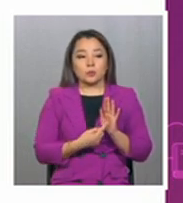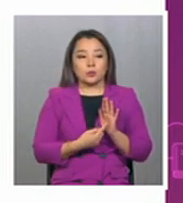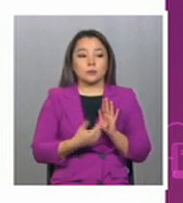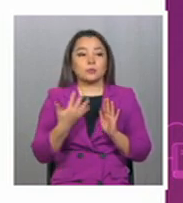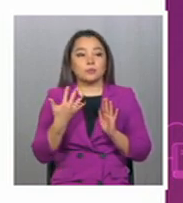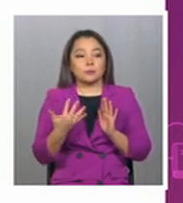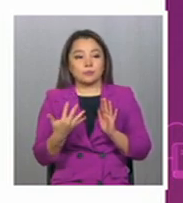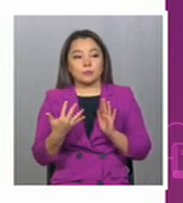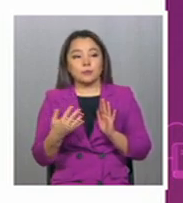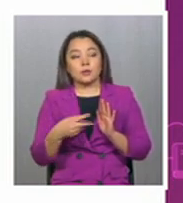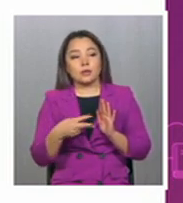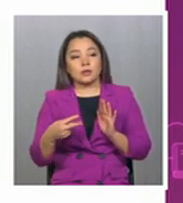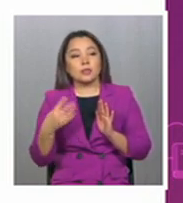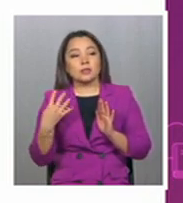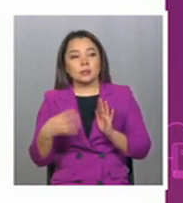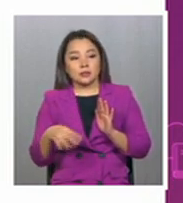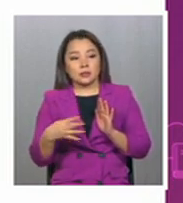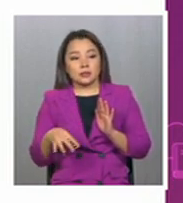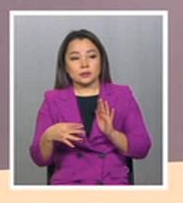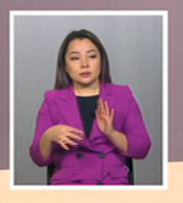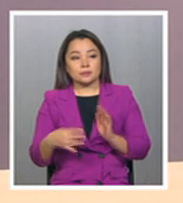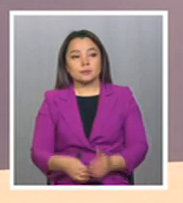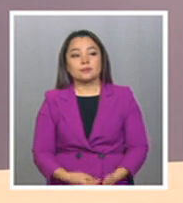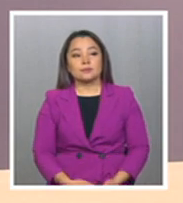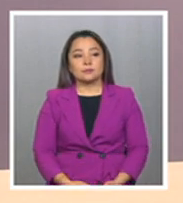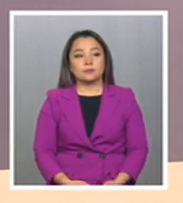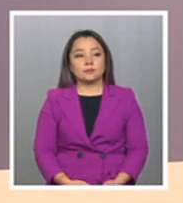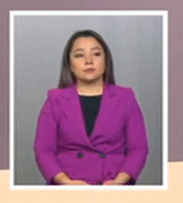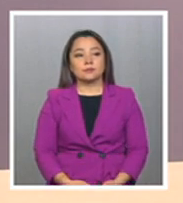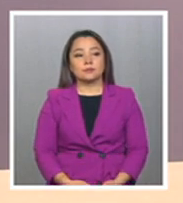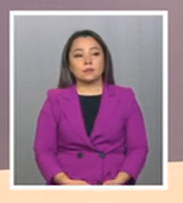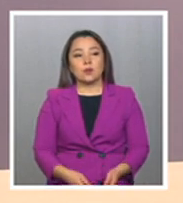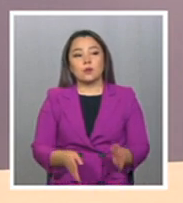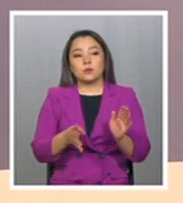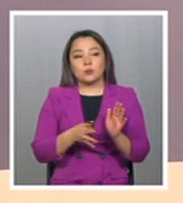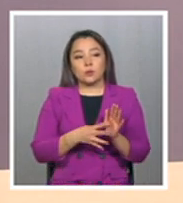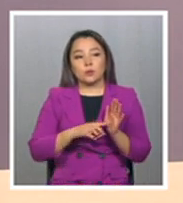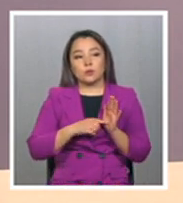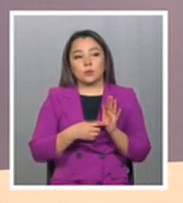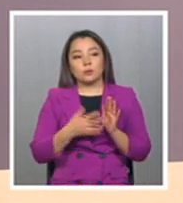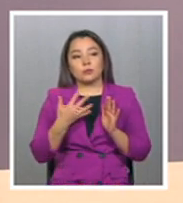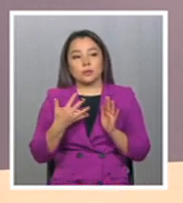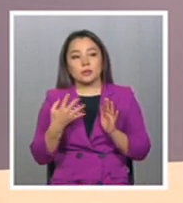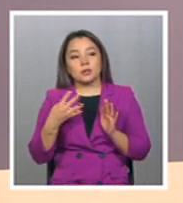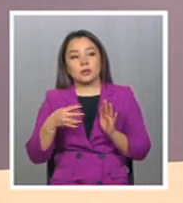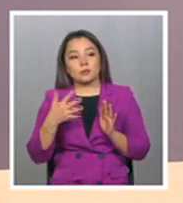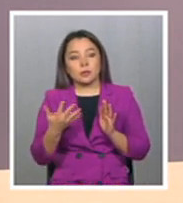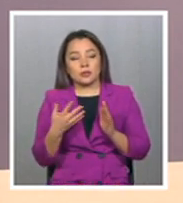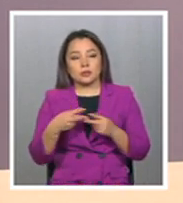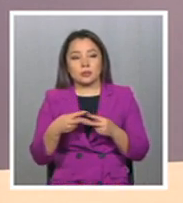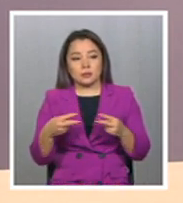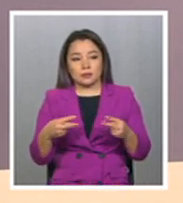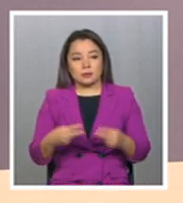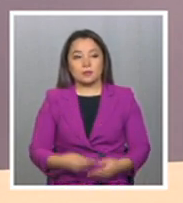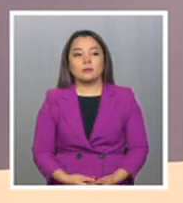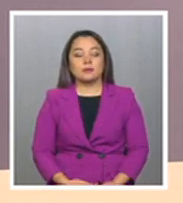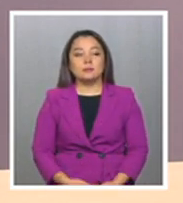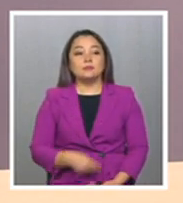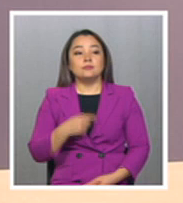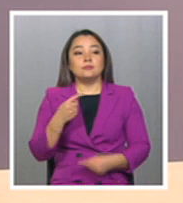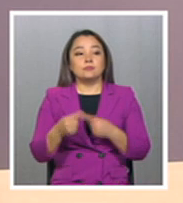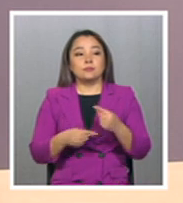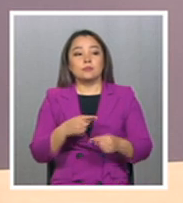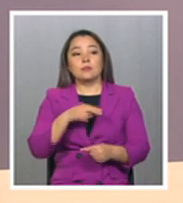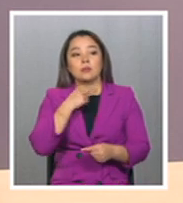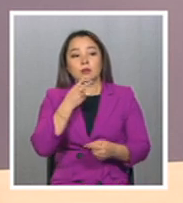5 сандарының көбейтіндісі 40-ға тең. 9 мен 5 сандарының көбейтіндісінің мәні 45-ке тең. Келесі